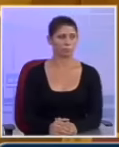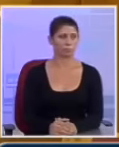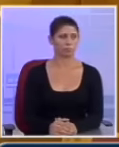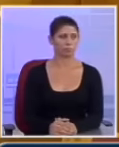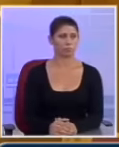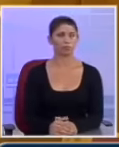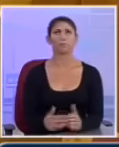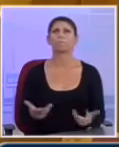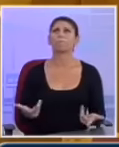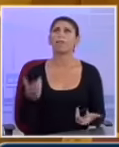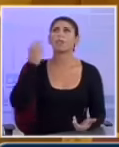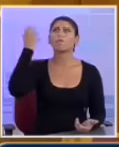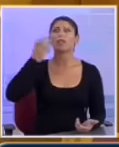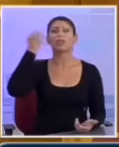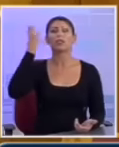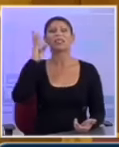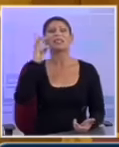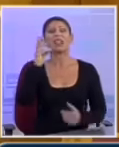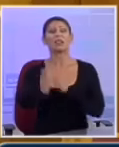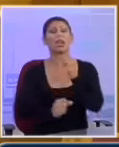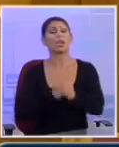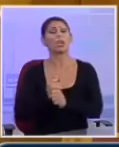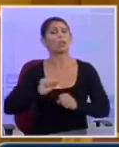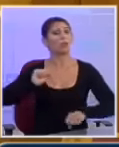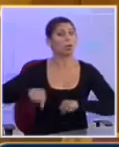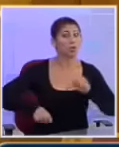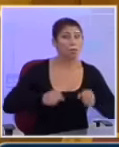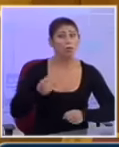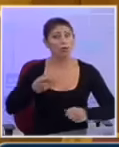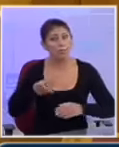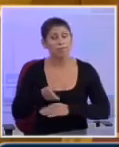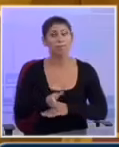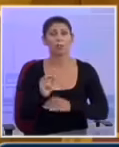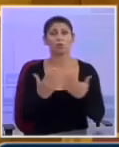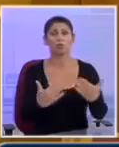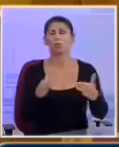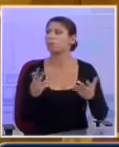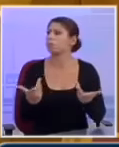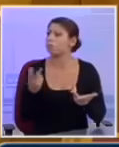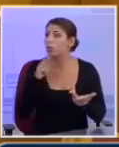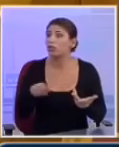Πώς φανταζόμουν τη Βουλή επί 30 χρόνια που αγωνιζόμουν και πώς τη βρήκα.